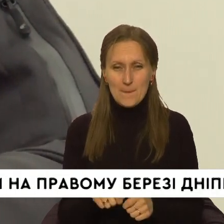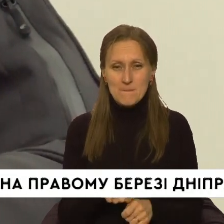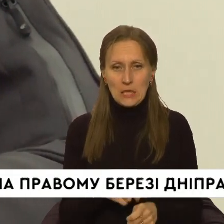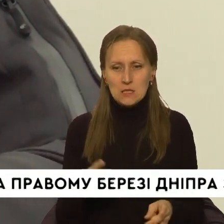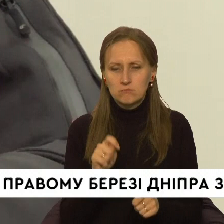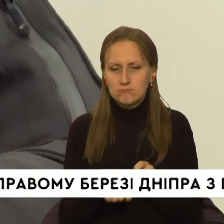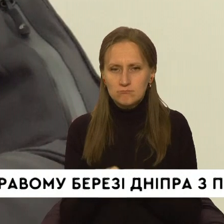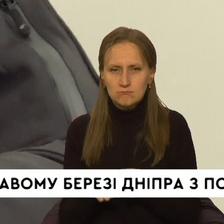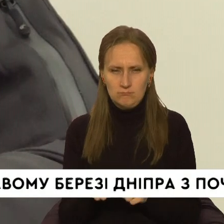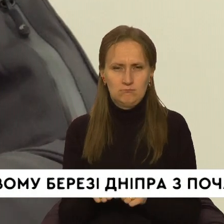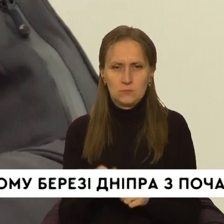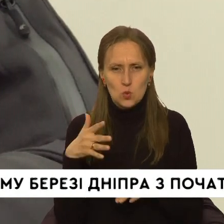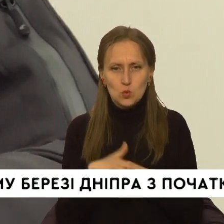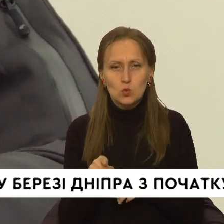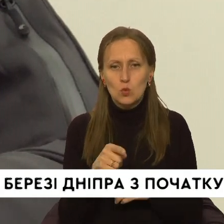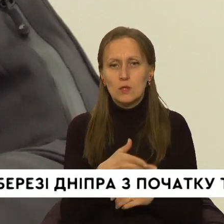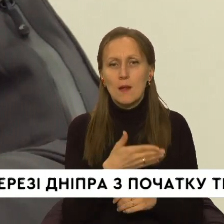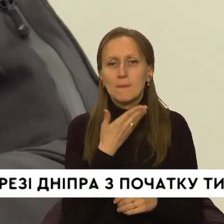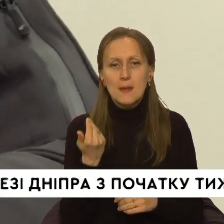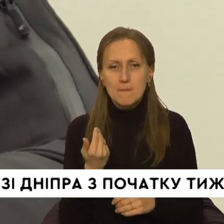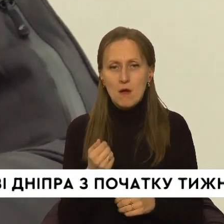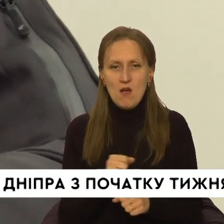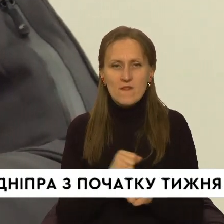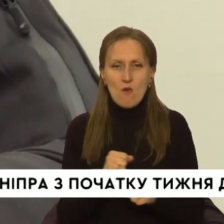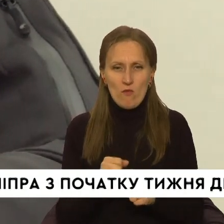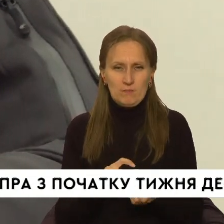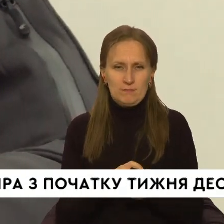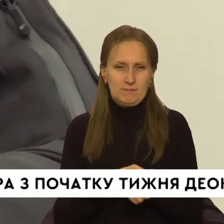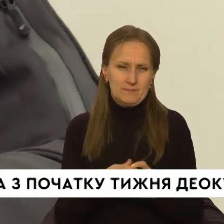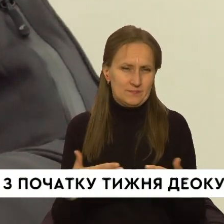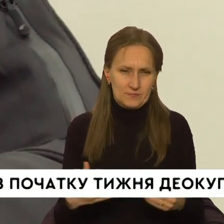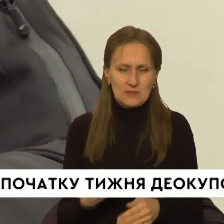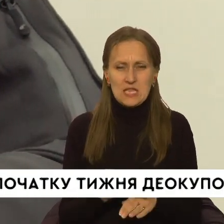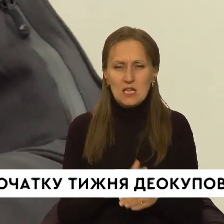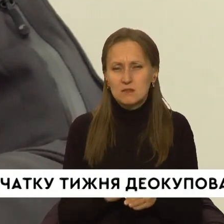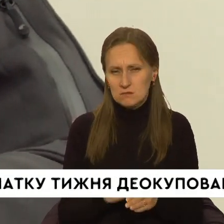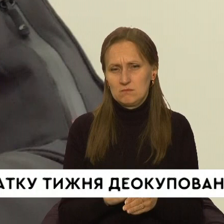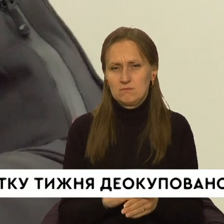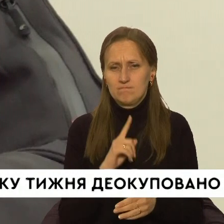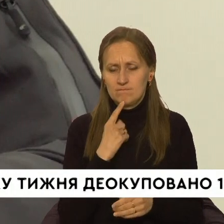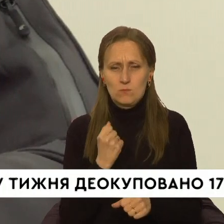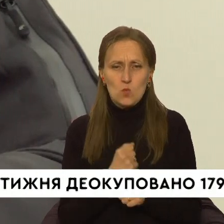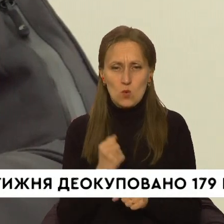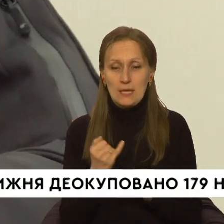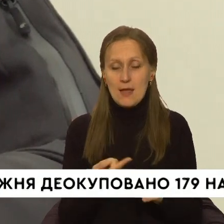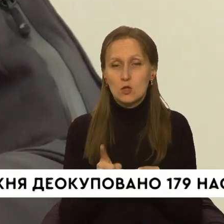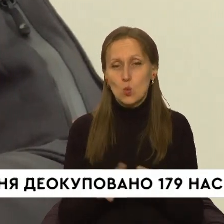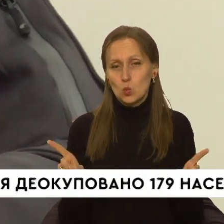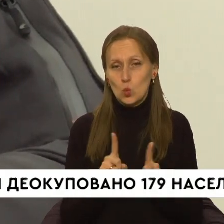треба провести дослідження, розуміти, що там немає вибухових пристроїв. Це складна, важка, тяжка робота. І для того,